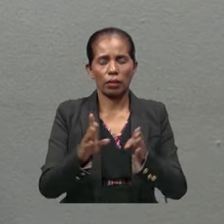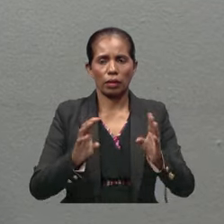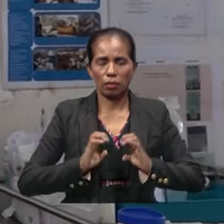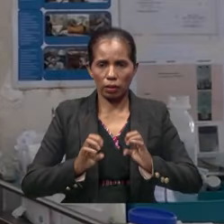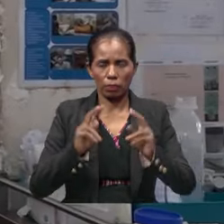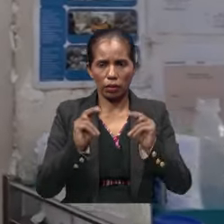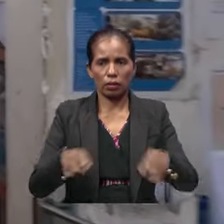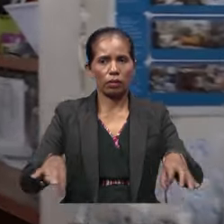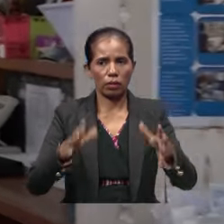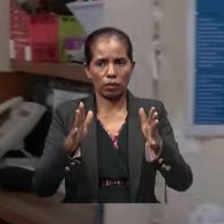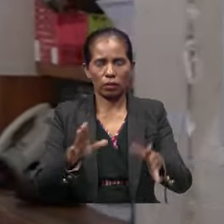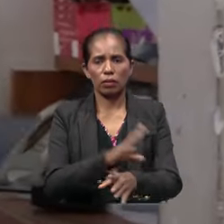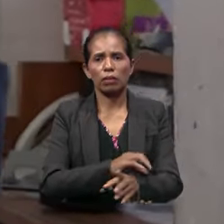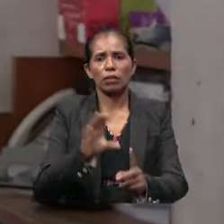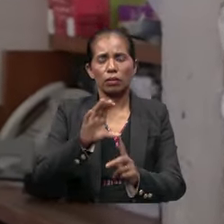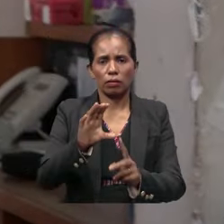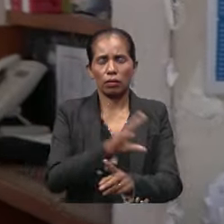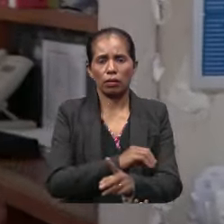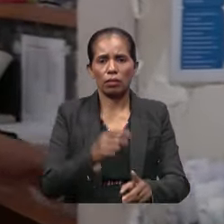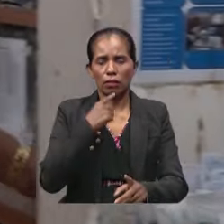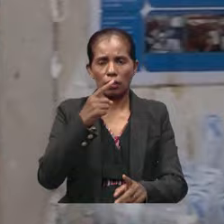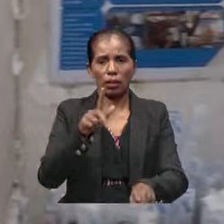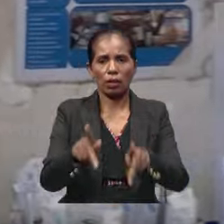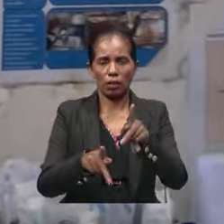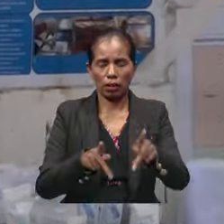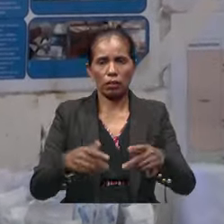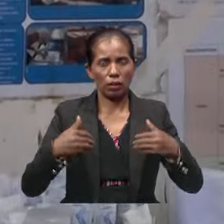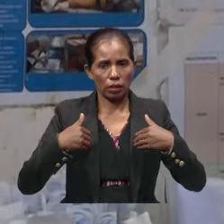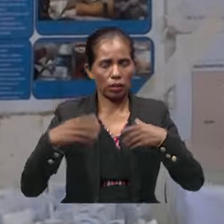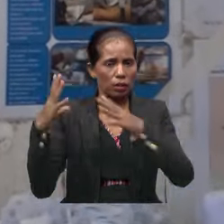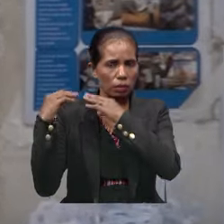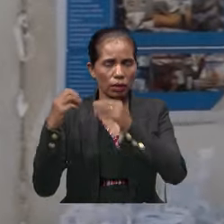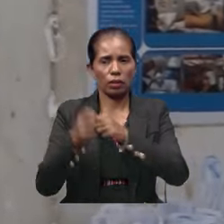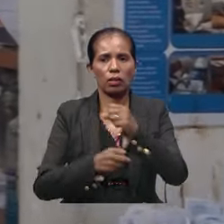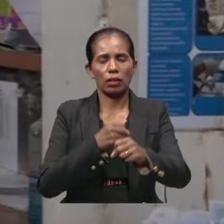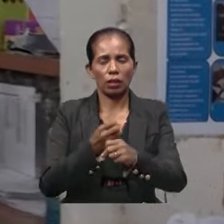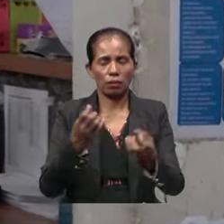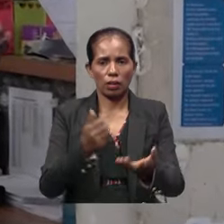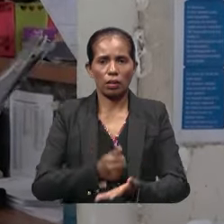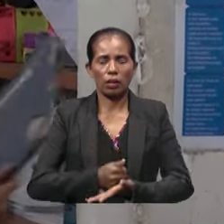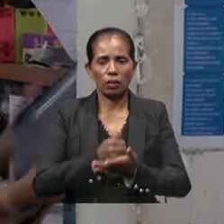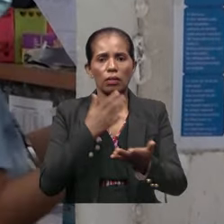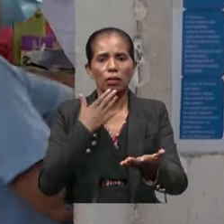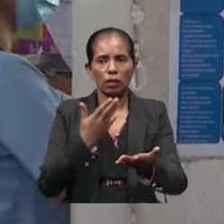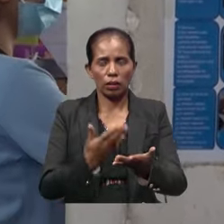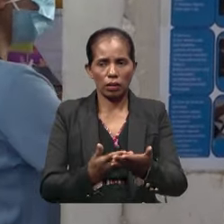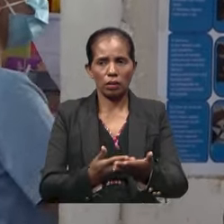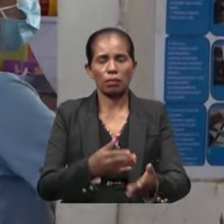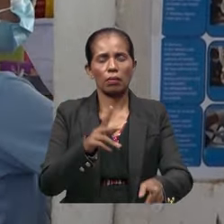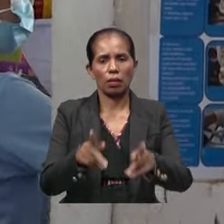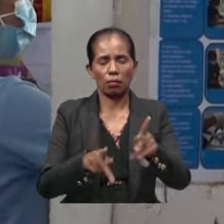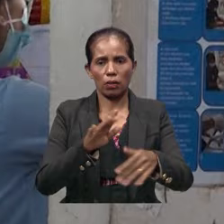staff. Chef departamento emergencia actuir MNB y experiencia tinan barak sei atendimento ne bedia kliu ba paciente